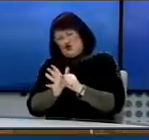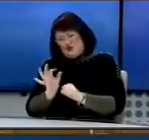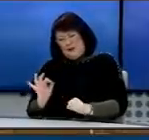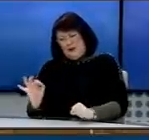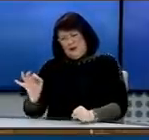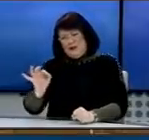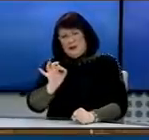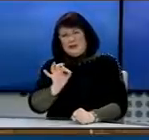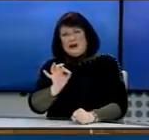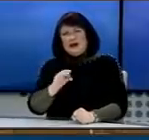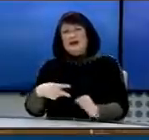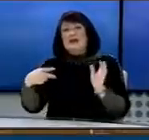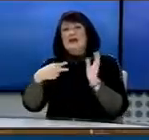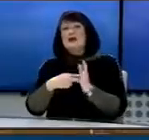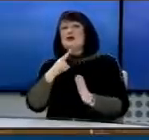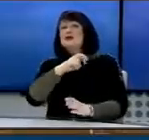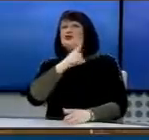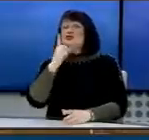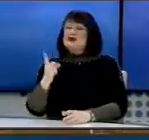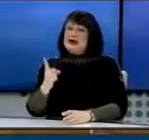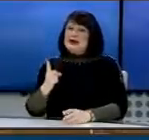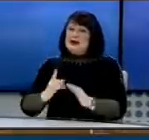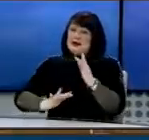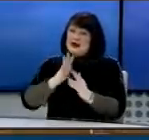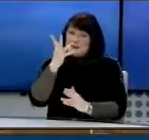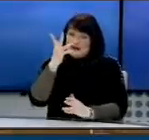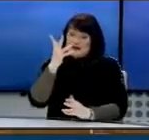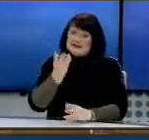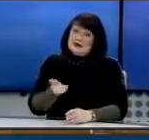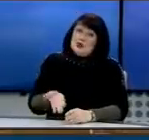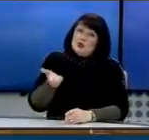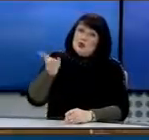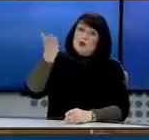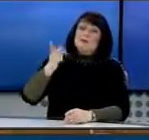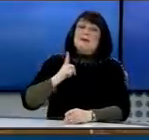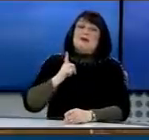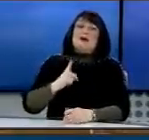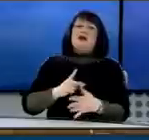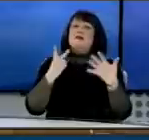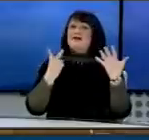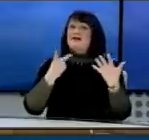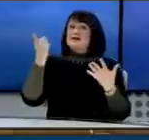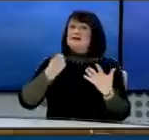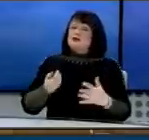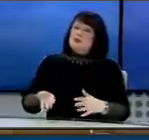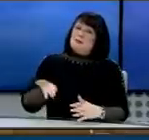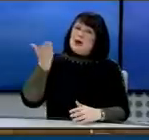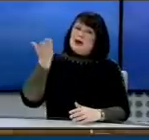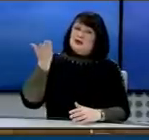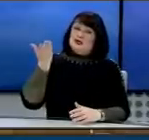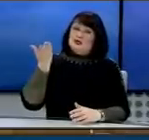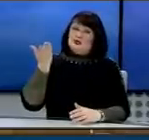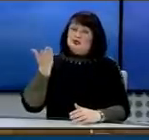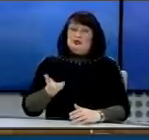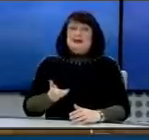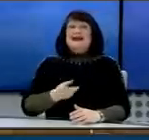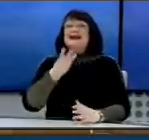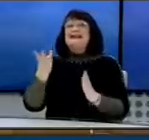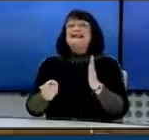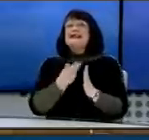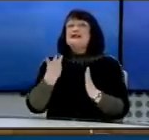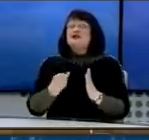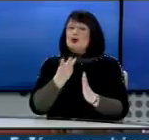θα εμφανίσει το 2021 ανάπτυξη πολύ πάνω από 7%. Μια επίδοση στις 3 υψηλότερες